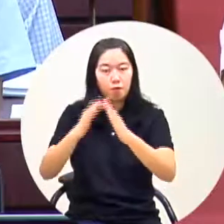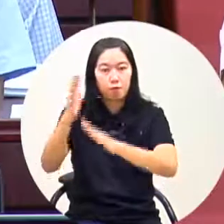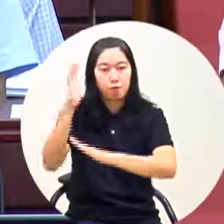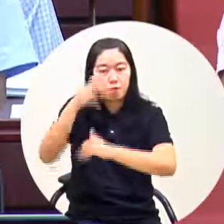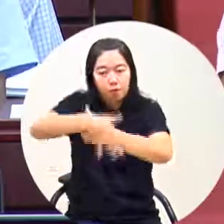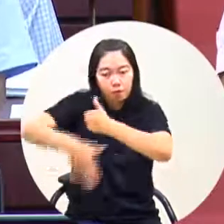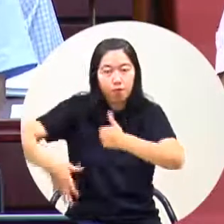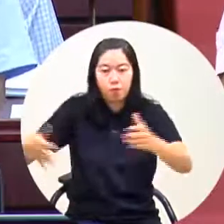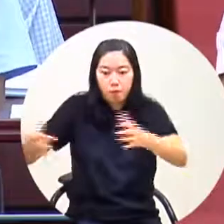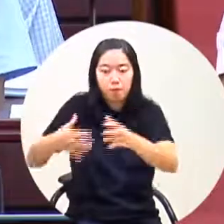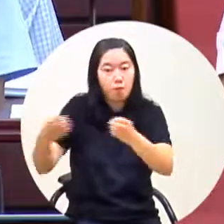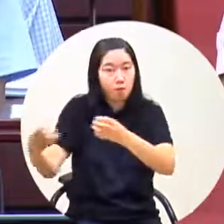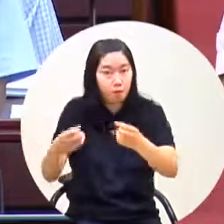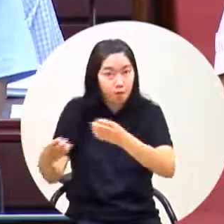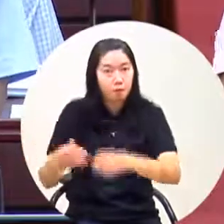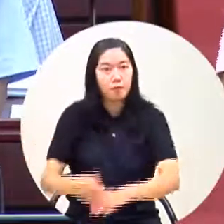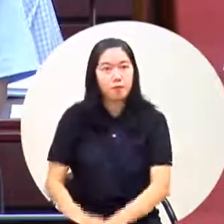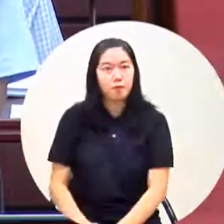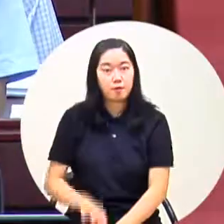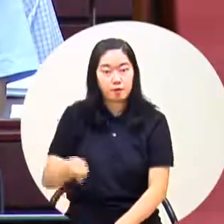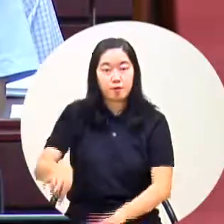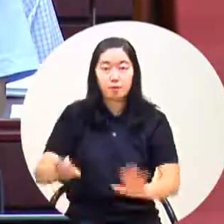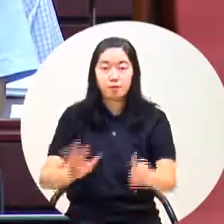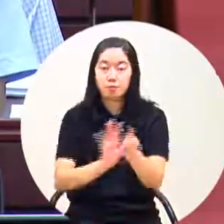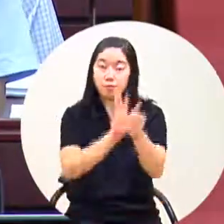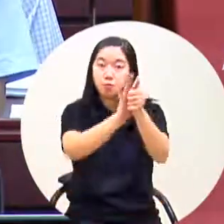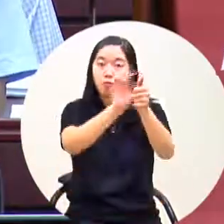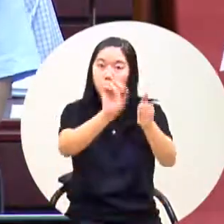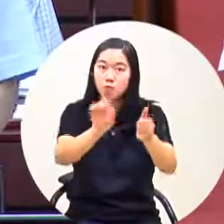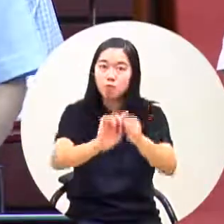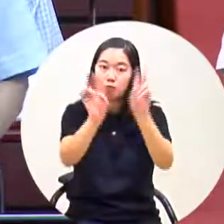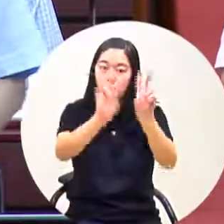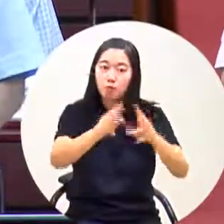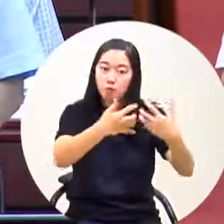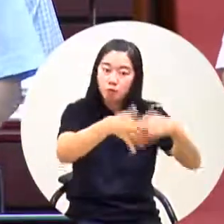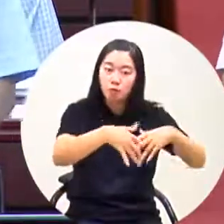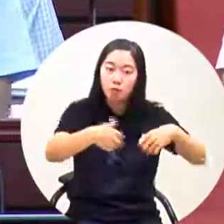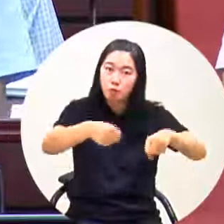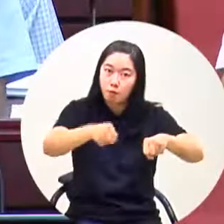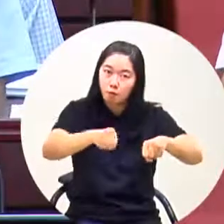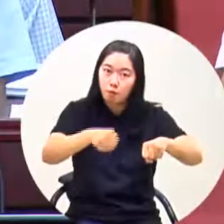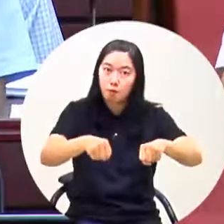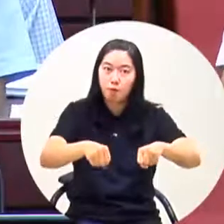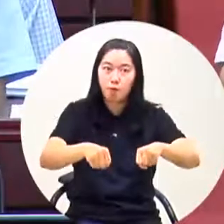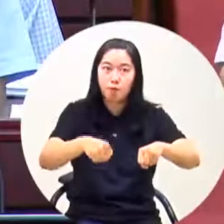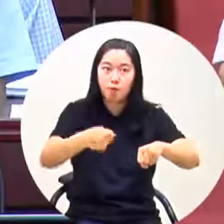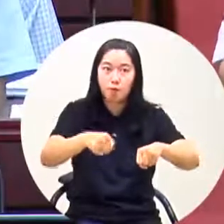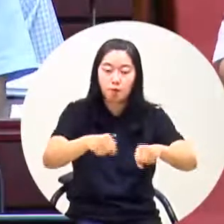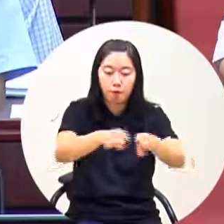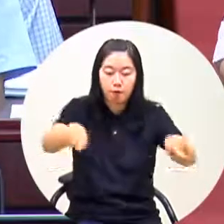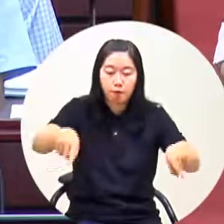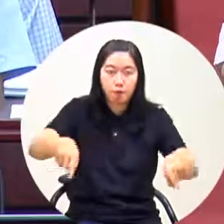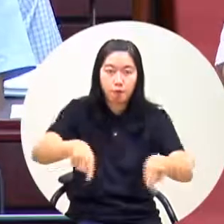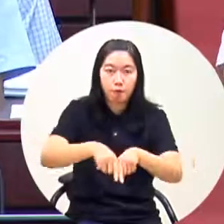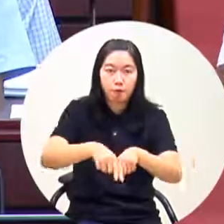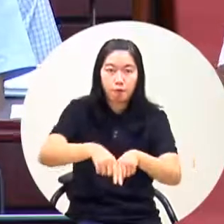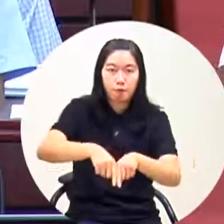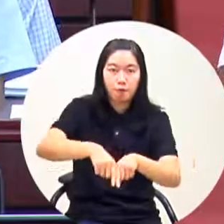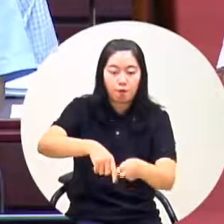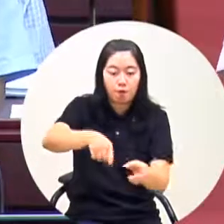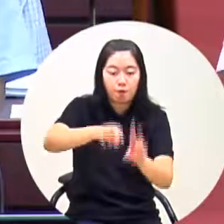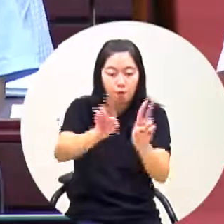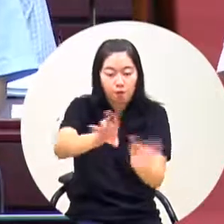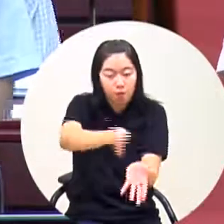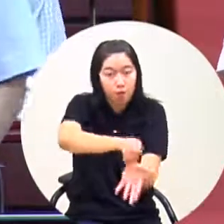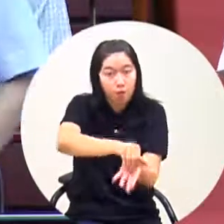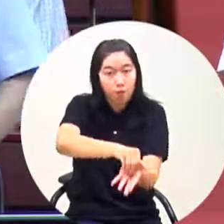讨论呐。现在其实我们推动的重点是伫电动机车的迄个充电站呐，啊，这个电动